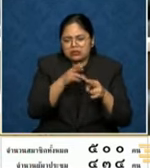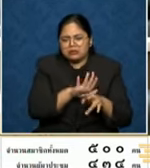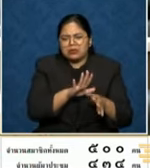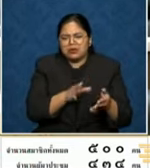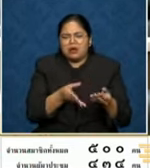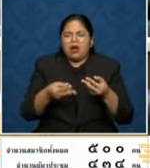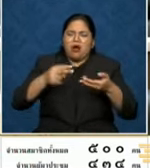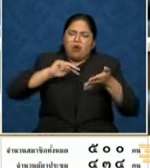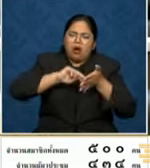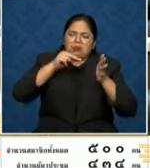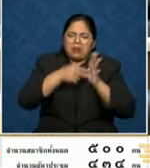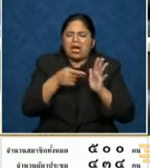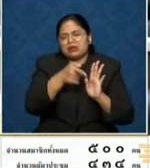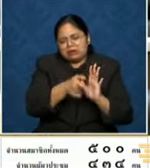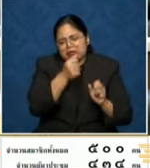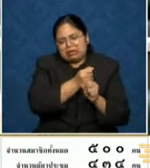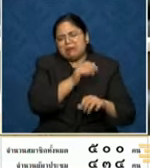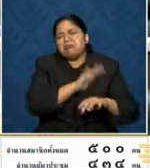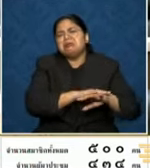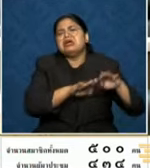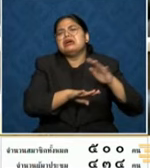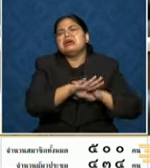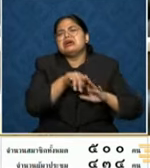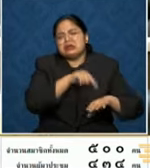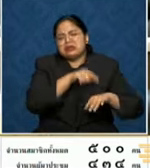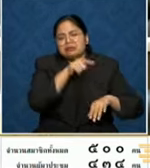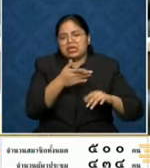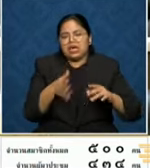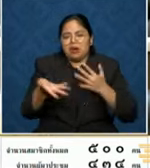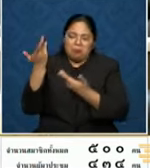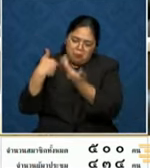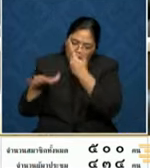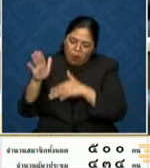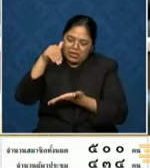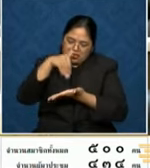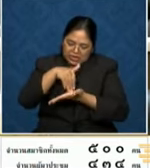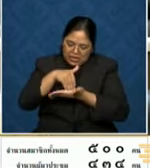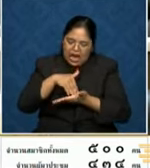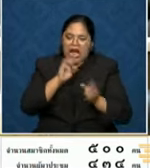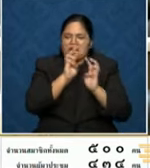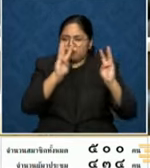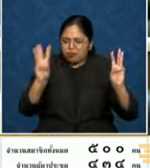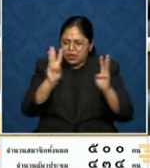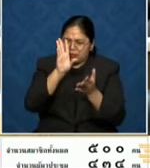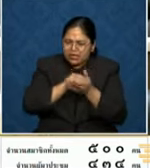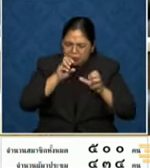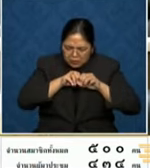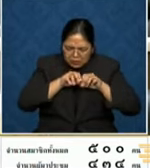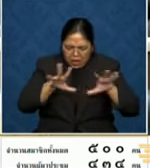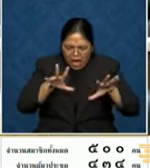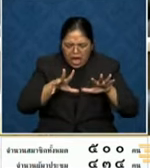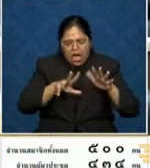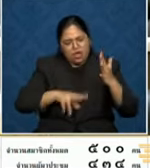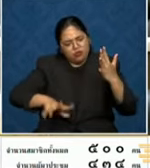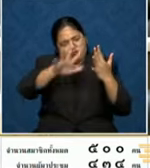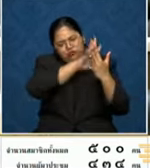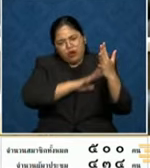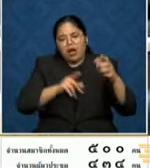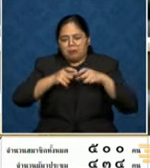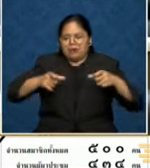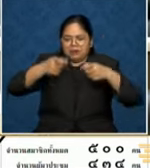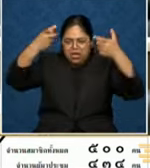ปัญหาเพราะฉะนั้นเนี่ยทำฐานข้อมูลกลางประวัติคนไข้กลางให้เกิดขึ้นทั่วทั้งประเทศก่อนแล้วบัตรประชาชน